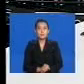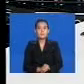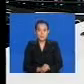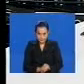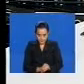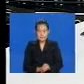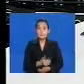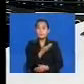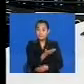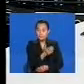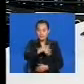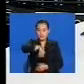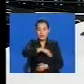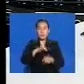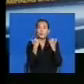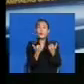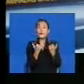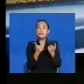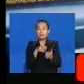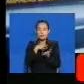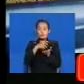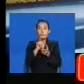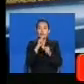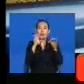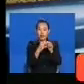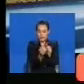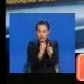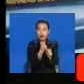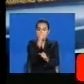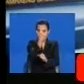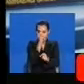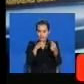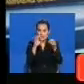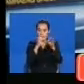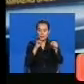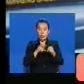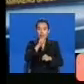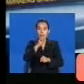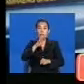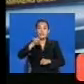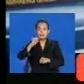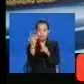และนั่นก็คือเรื่องราวทั้งหมดของเราในวันนี้นะครับท่านผู้ชมสามารถแนะนำหรือติชมรายการของเราได้นะครับที่